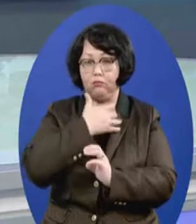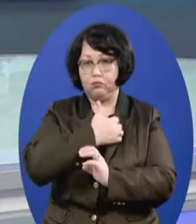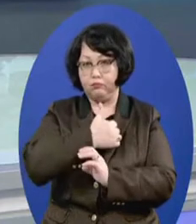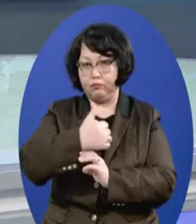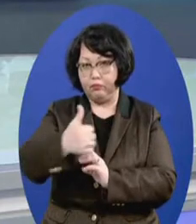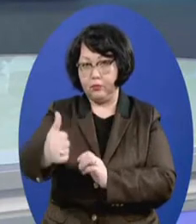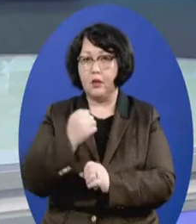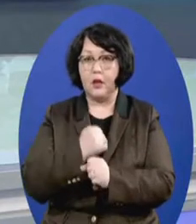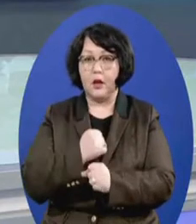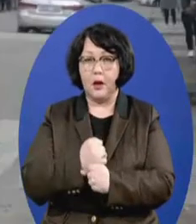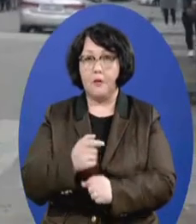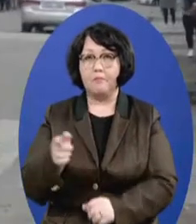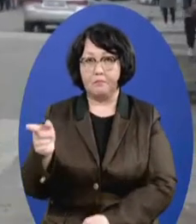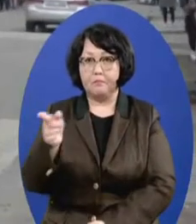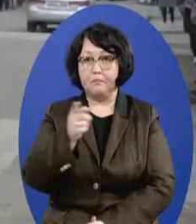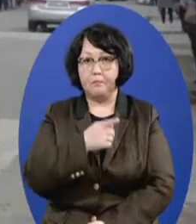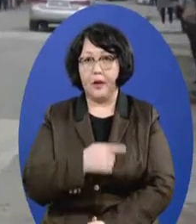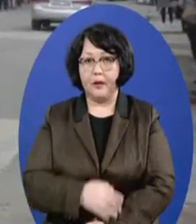танилцууллаа.